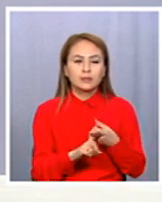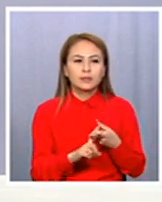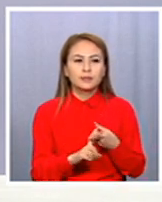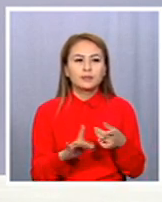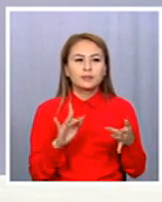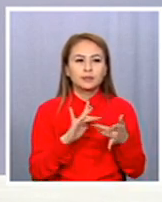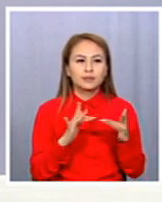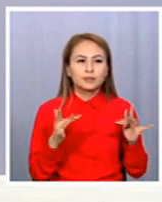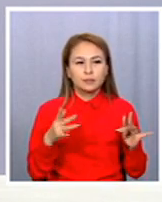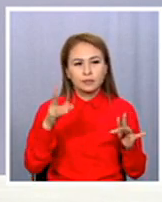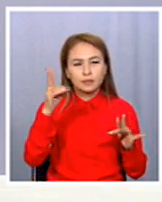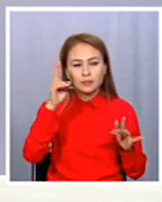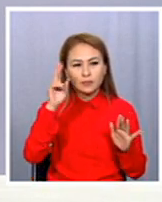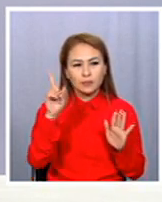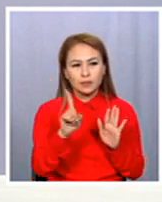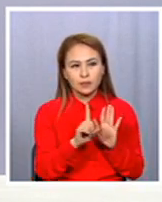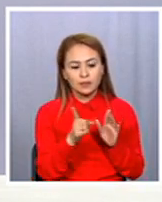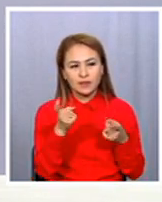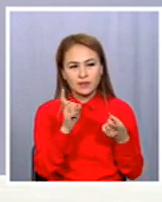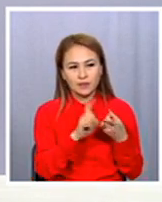интернетке тәуелділік,